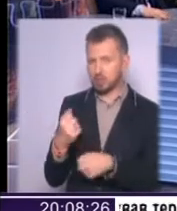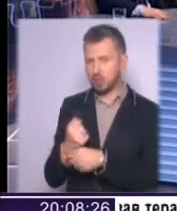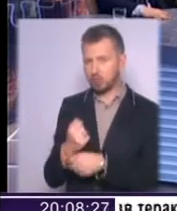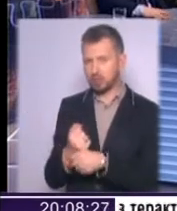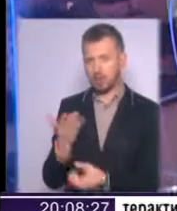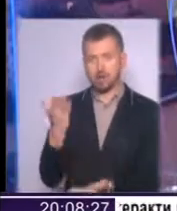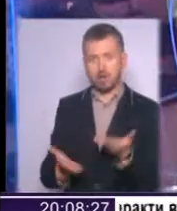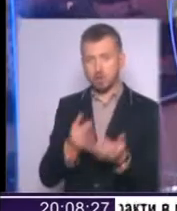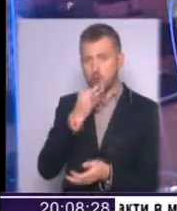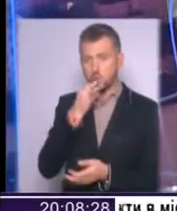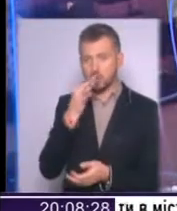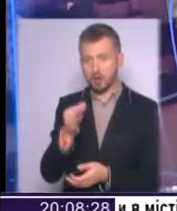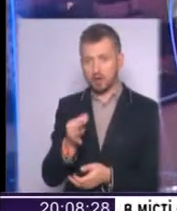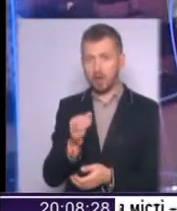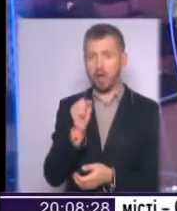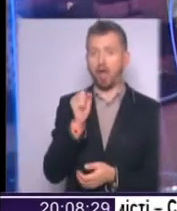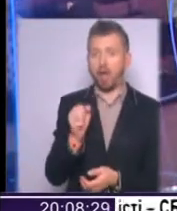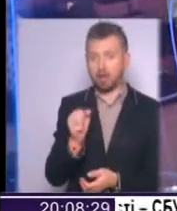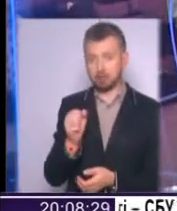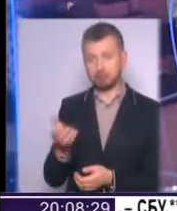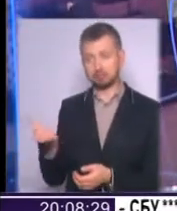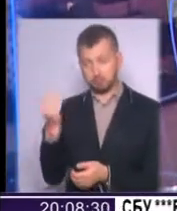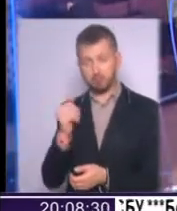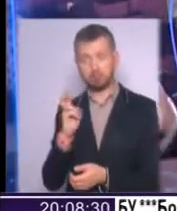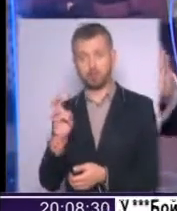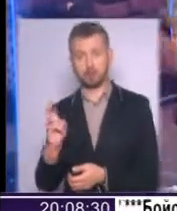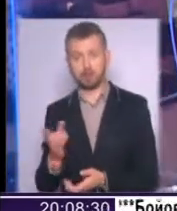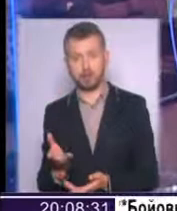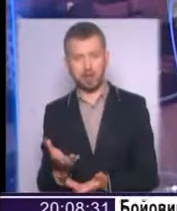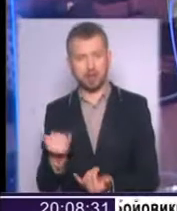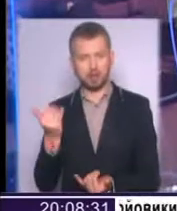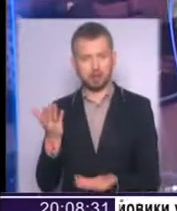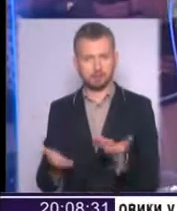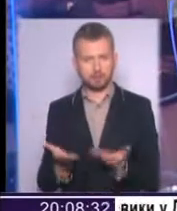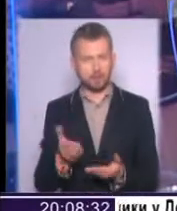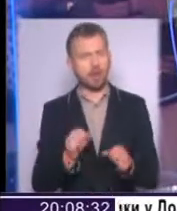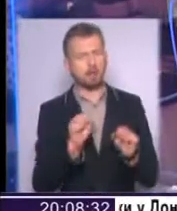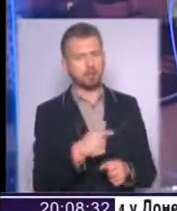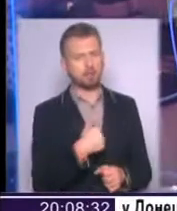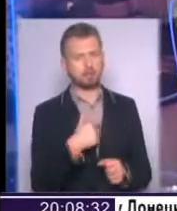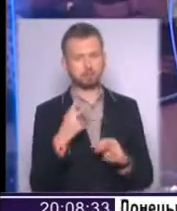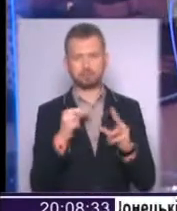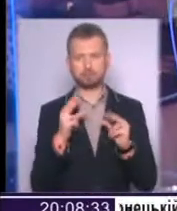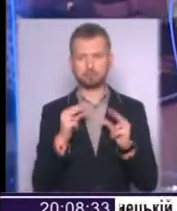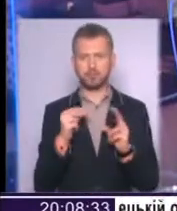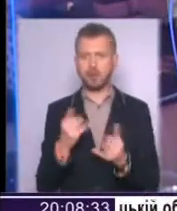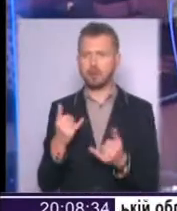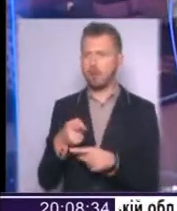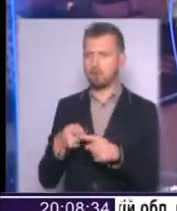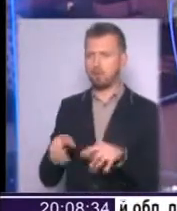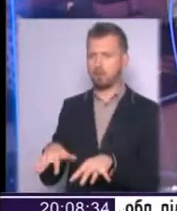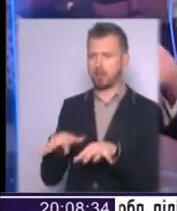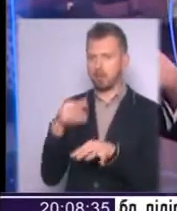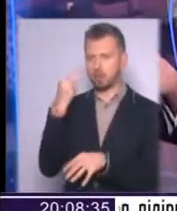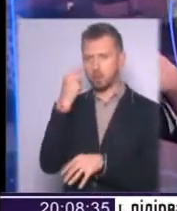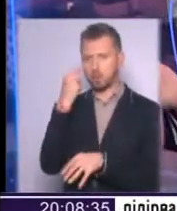знаєте, сказав А, каже Б, як народ. Мені, я, можна каже, я а вам? Зараз тепер я так, можна я вам? Півпарламенту сидить і думає, а чи не мене це